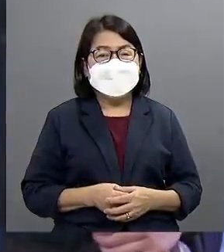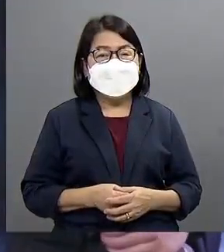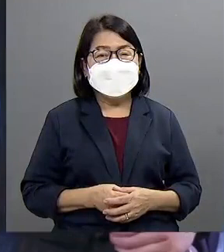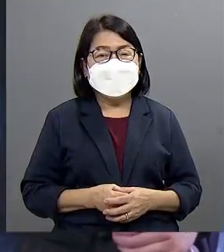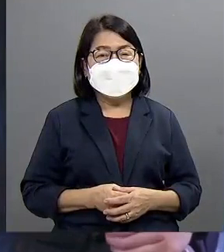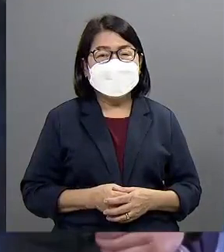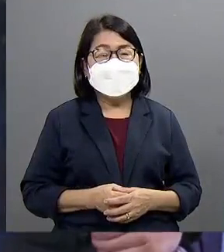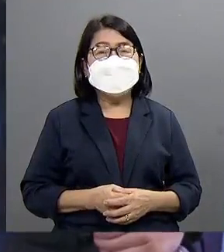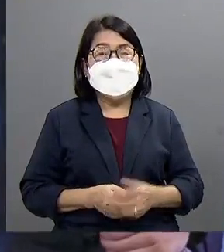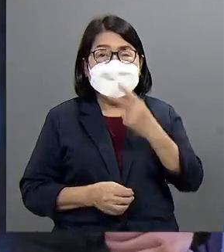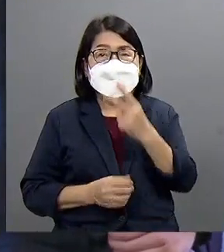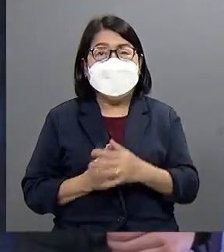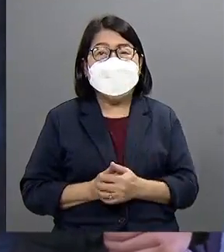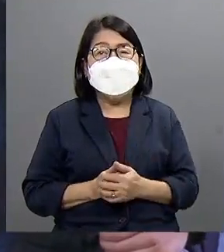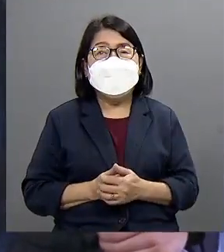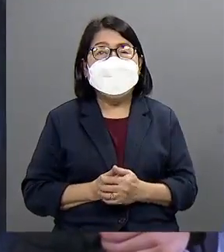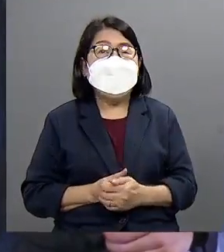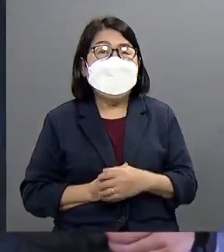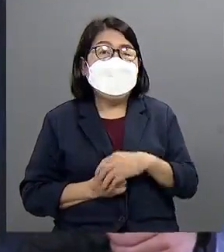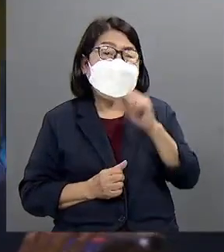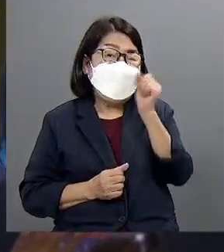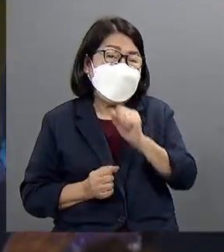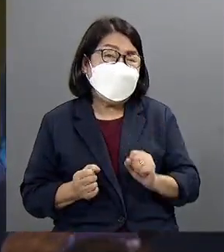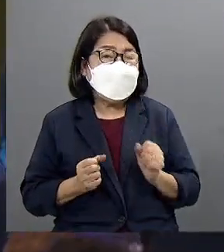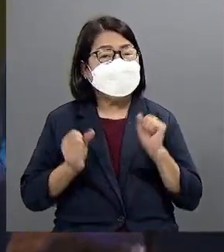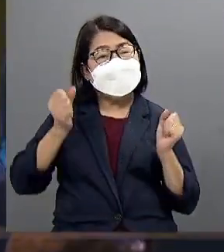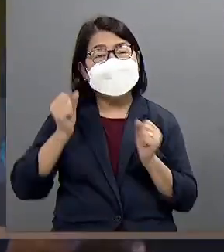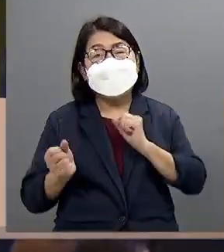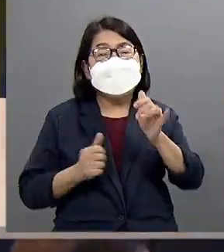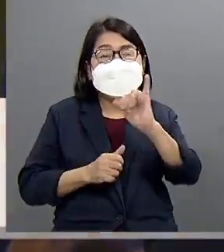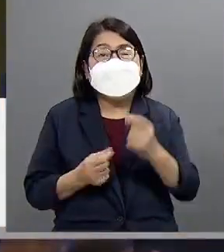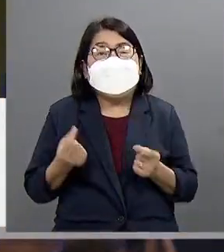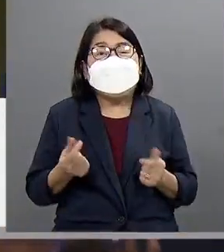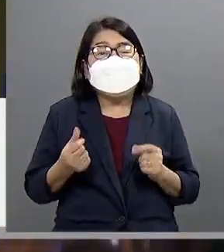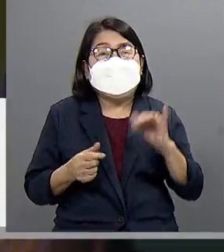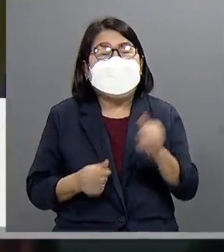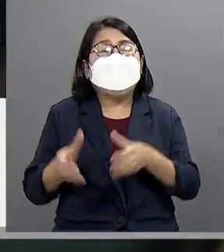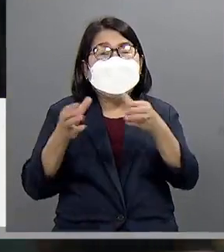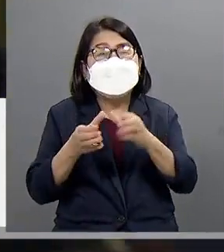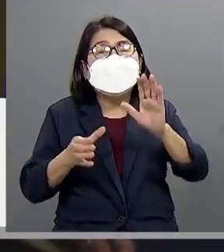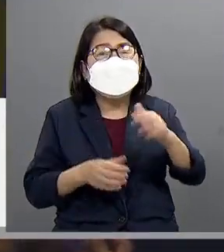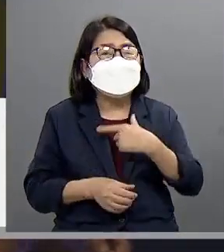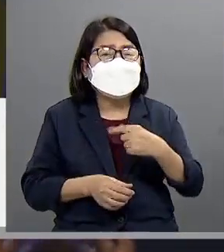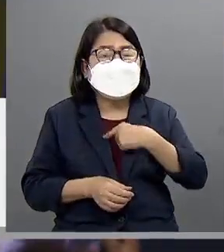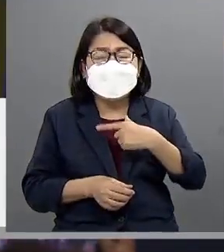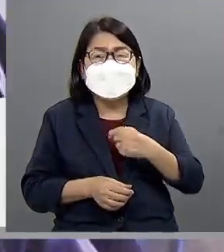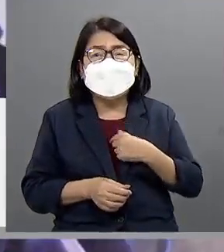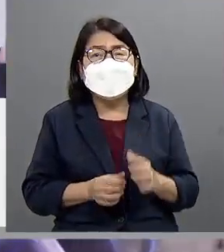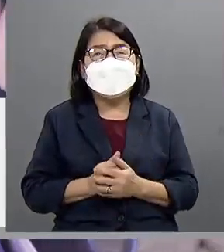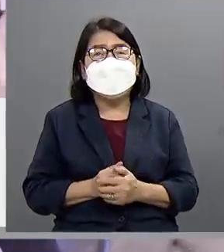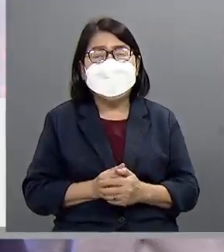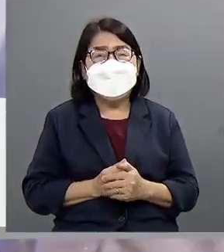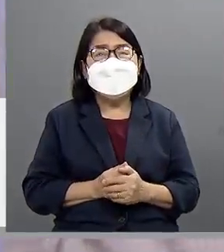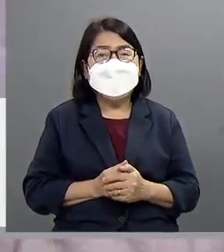นี่ขนาดไม่ได้มาโชว์ร้องโชว์เต้นนะคะเหล่าเอลิสหรือว่าชื่อกลุ่มแฟนคลับของ7หนุ่มวงบอยแบนด์ Atlas ยังตาม